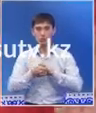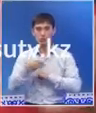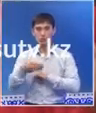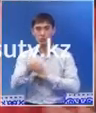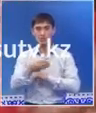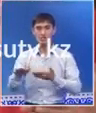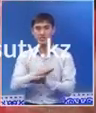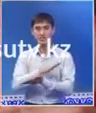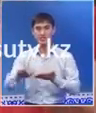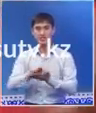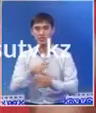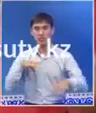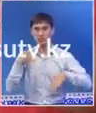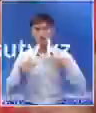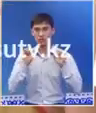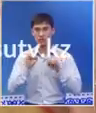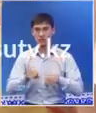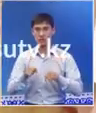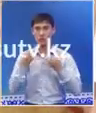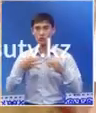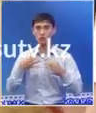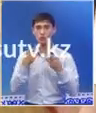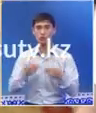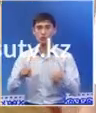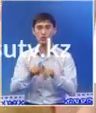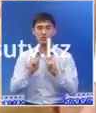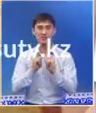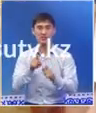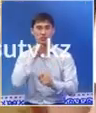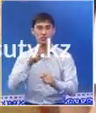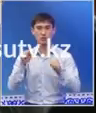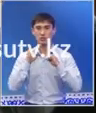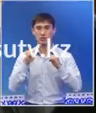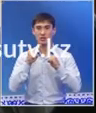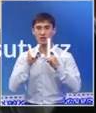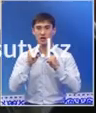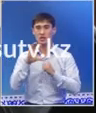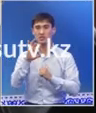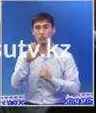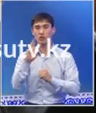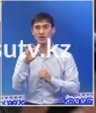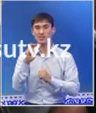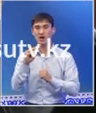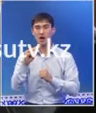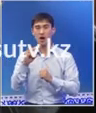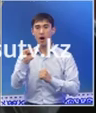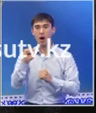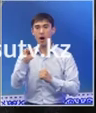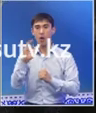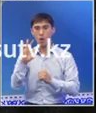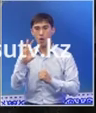бойынша тегін жаттыға алады. Тәуелсіздік күнінде мұндай тосынсыйда жас спортшыларға Самұрық Қазына акционерлік қоғамы тарту